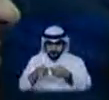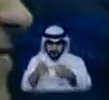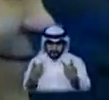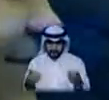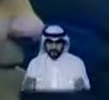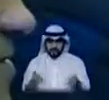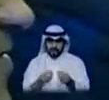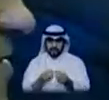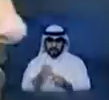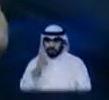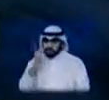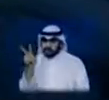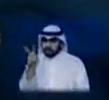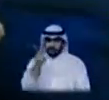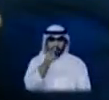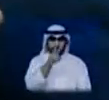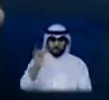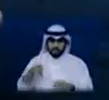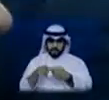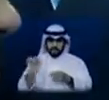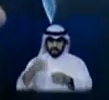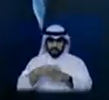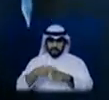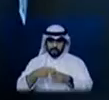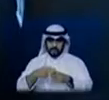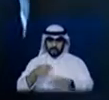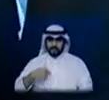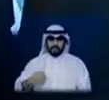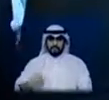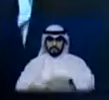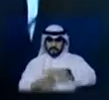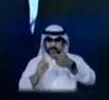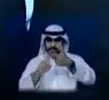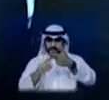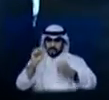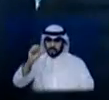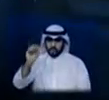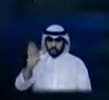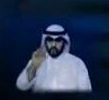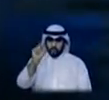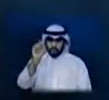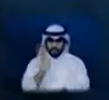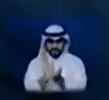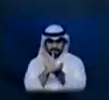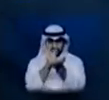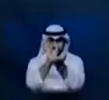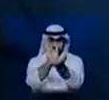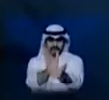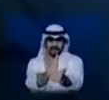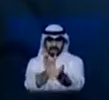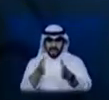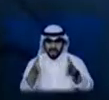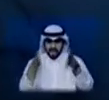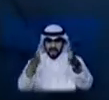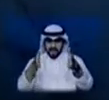الكويتي، حيث قدم له وكيل وزارة الإعلام المساعد لشؤون التلفزيون هدية تذكارية، وأطلعه على